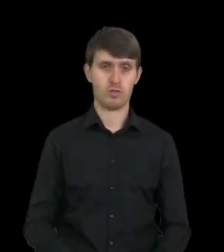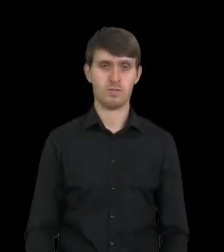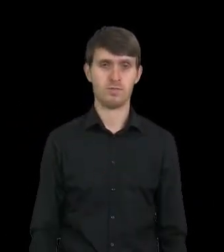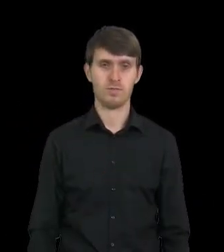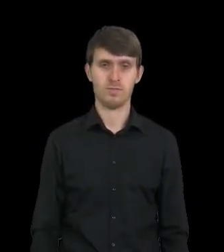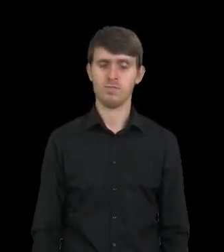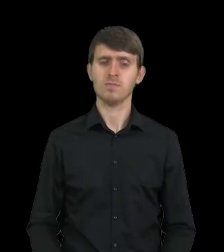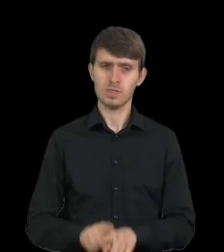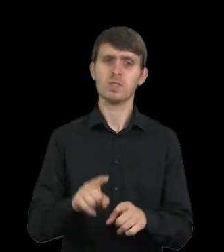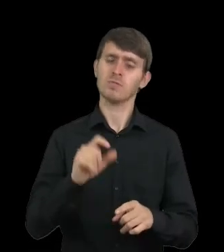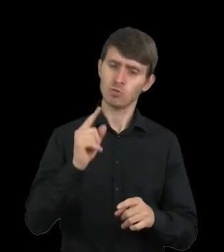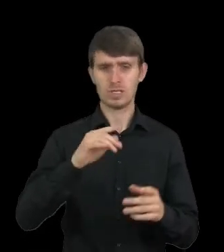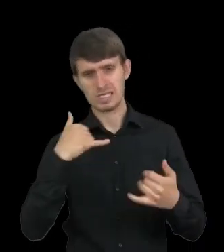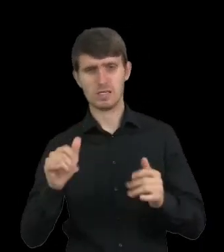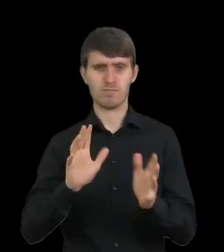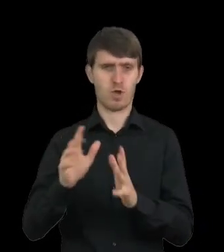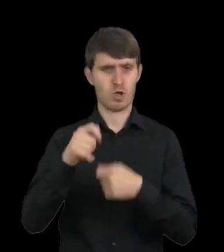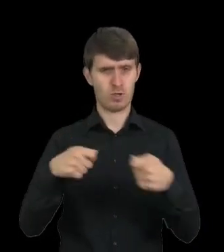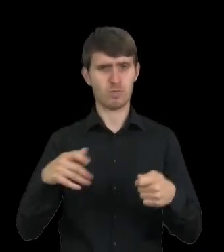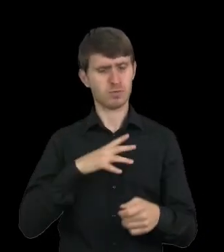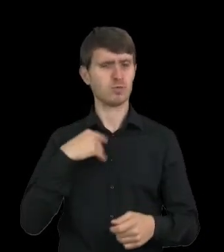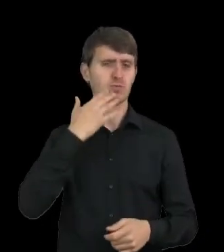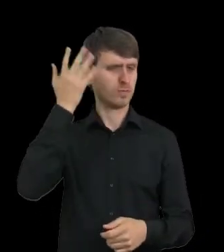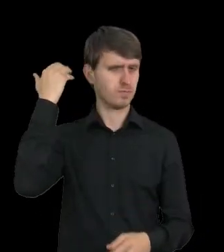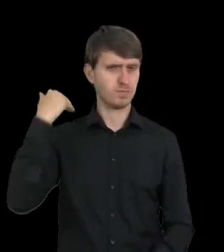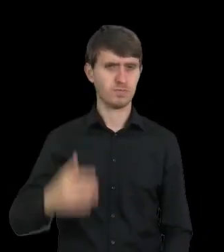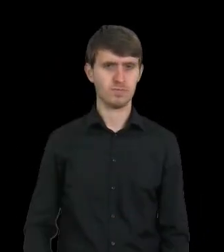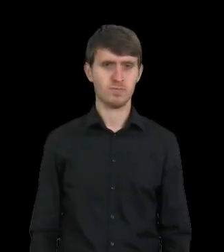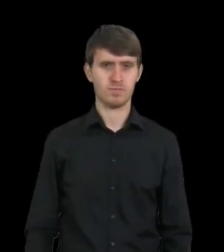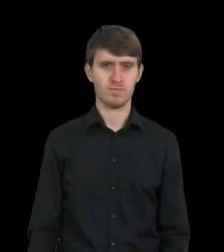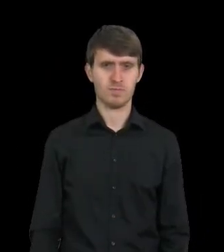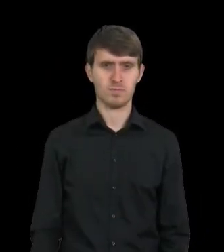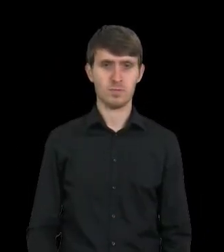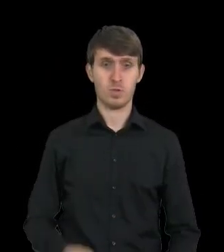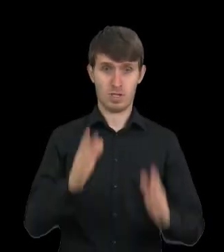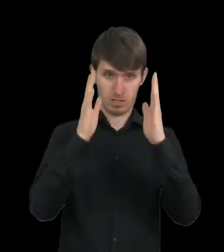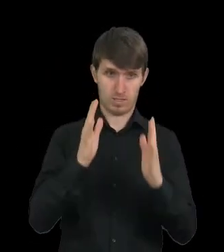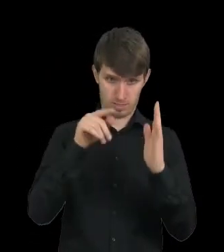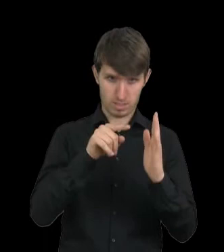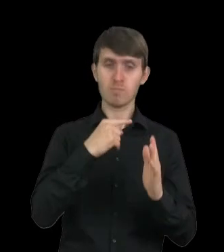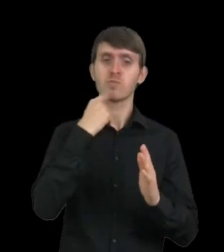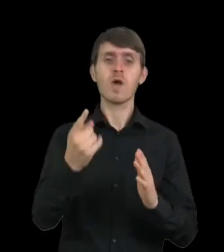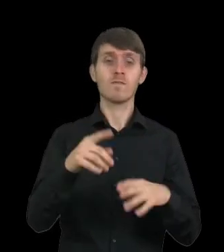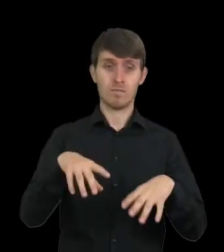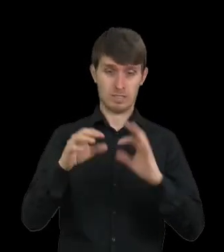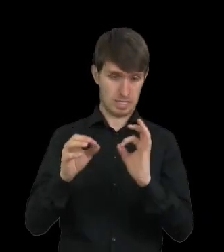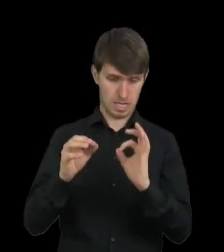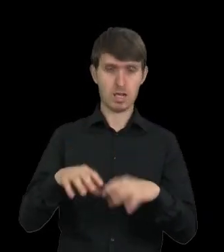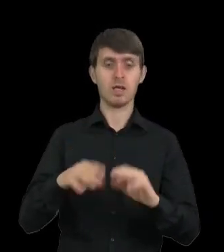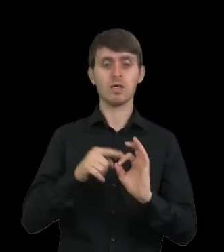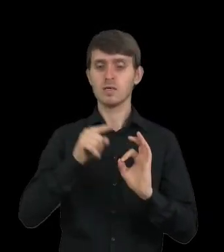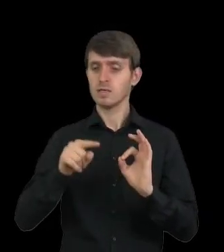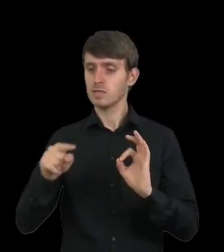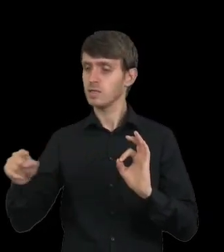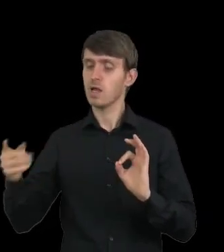O taką właśnie analizę mi chodziło. Jest też inny sposób, o którym mówiłem już kiedyś. Otóż wartość bezwzględna wyraża odległość